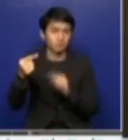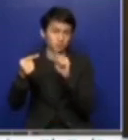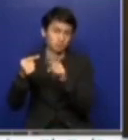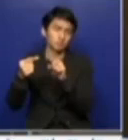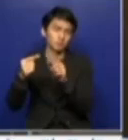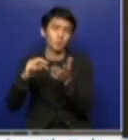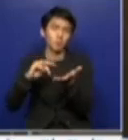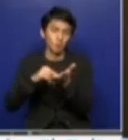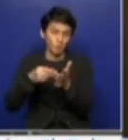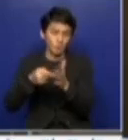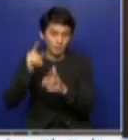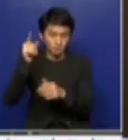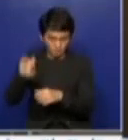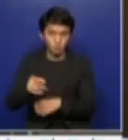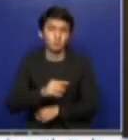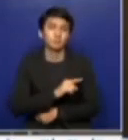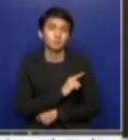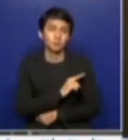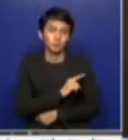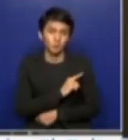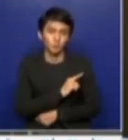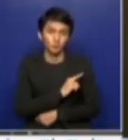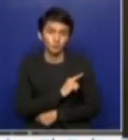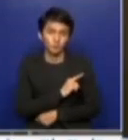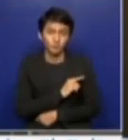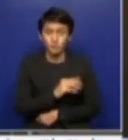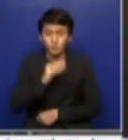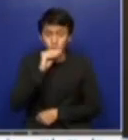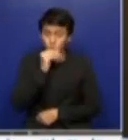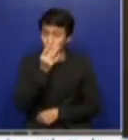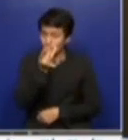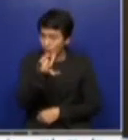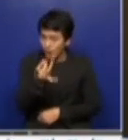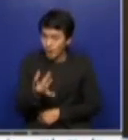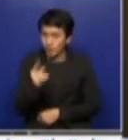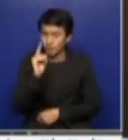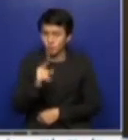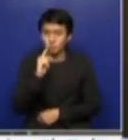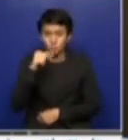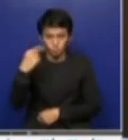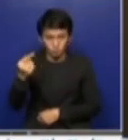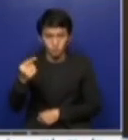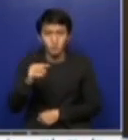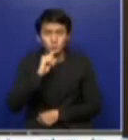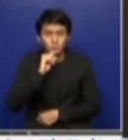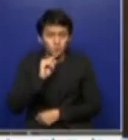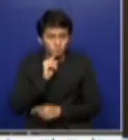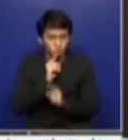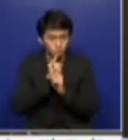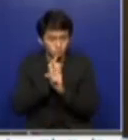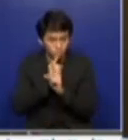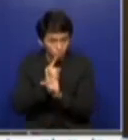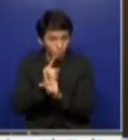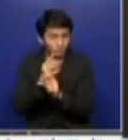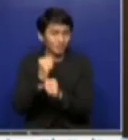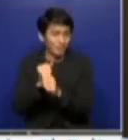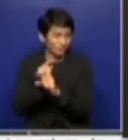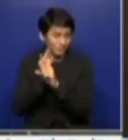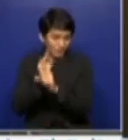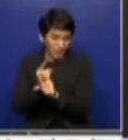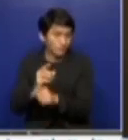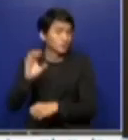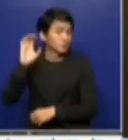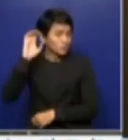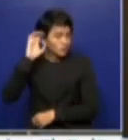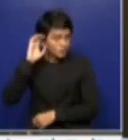เราต้องรักษาคำพูดถึงจะได้รับความเชื่อถือว่าเป็นผู้นำ